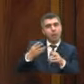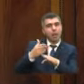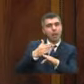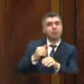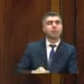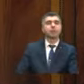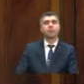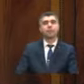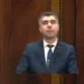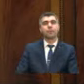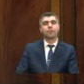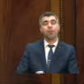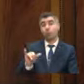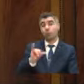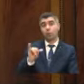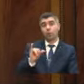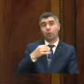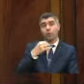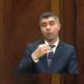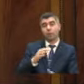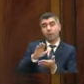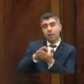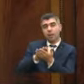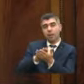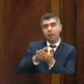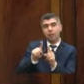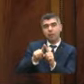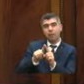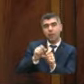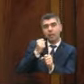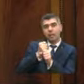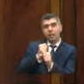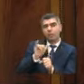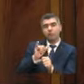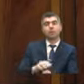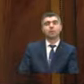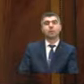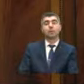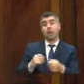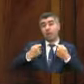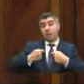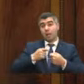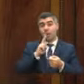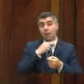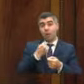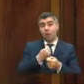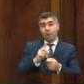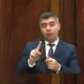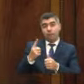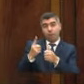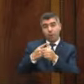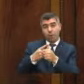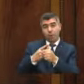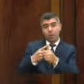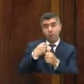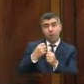إذن ما المطلوب فيما تبقى من هذه الولاية؟ سيد رئيس الحكومة، في المحور الأول للتصريح